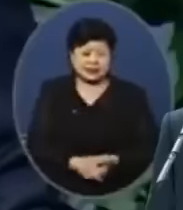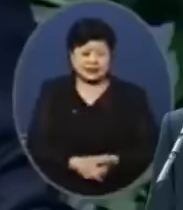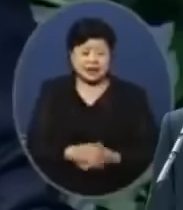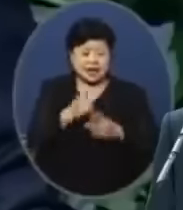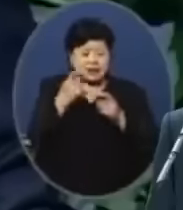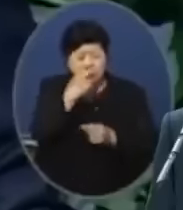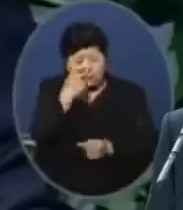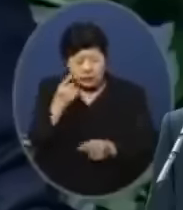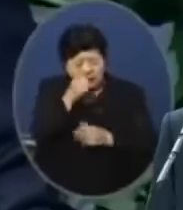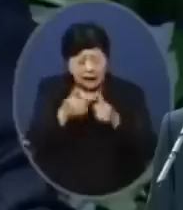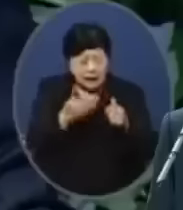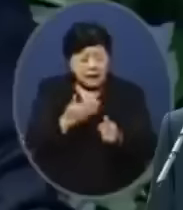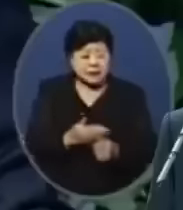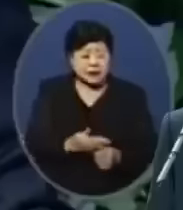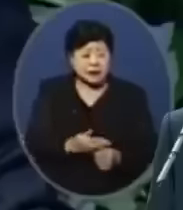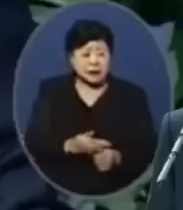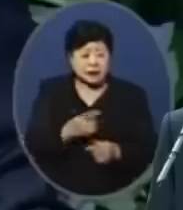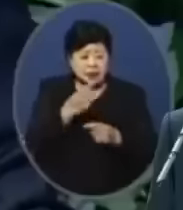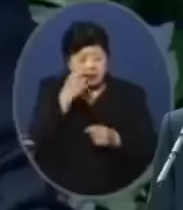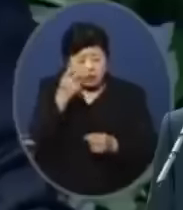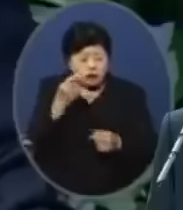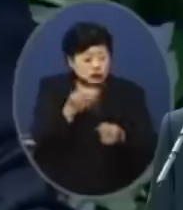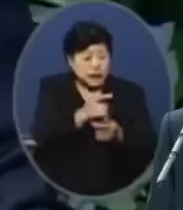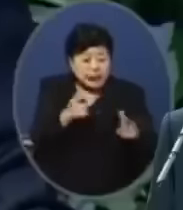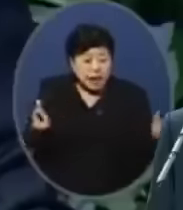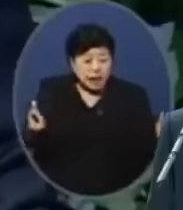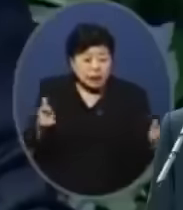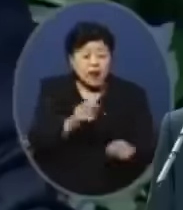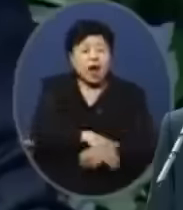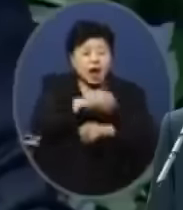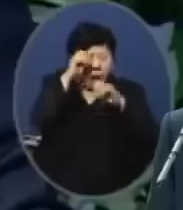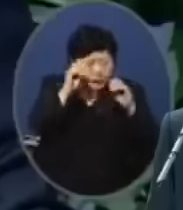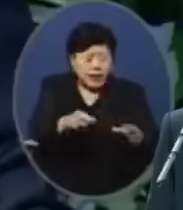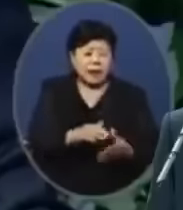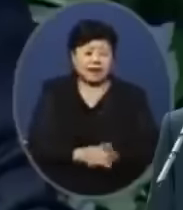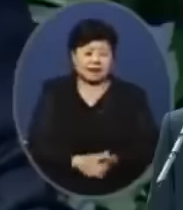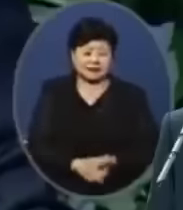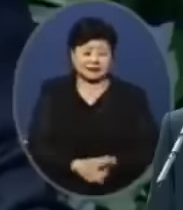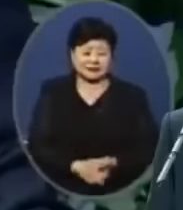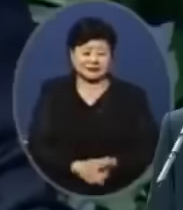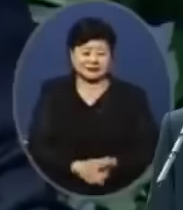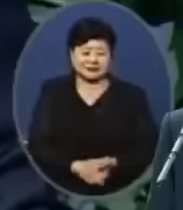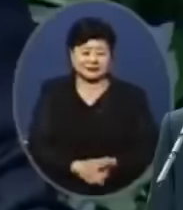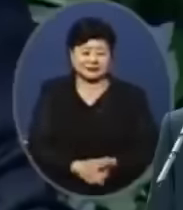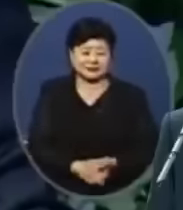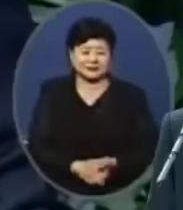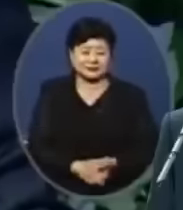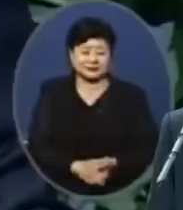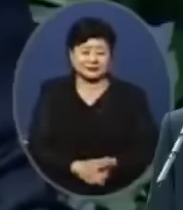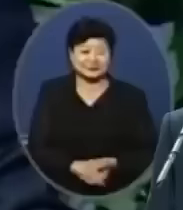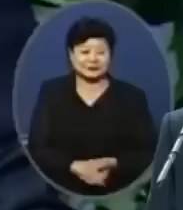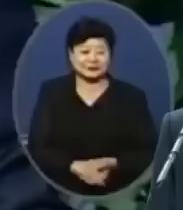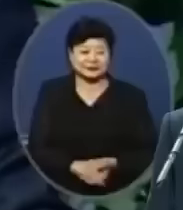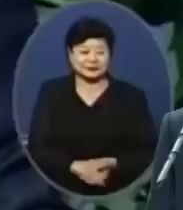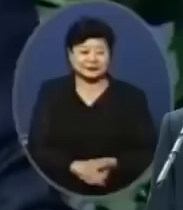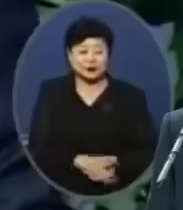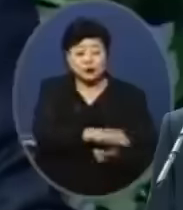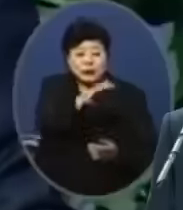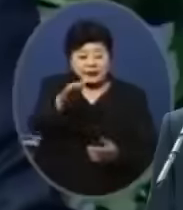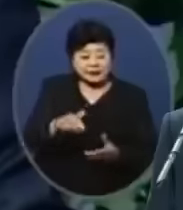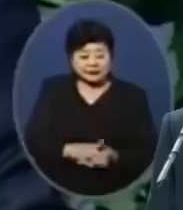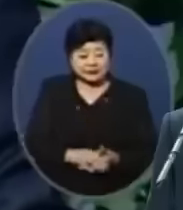성을 지켜도 하나님이 지켜주셔야 지켜지 하나님 없이 성을 지켜서 끝까지 지켜지지 않는다는 것입니다.